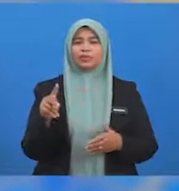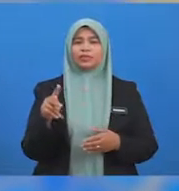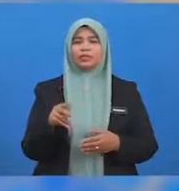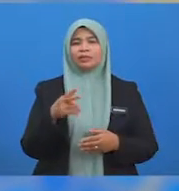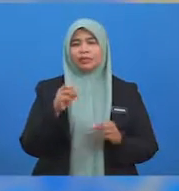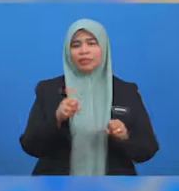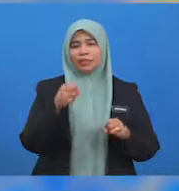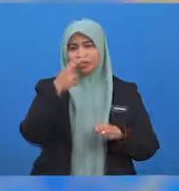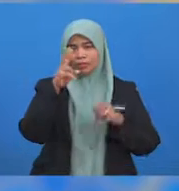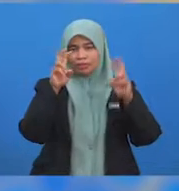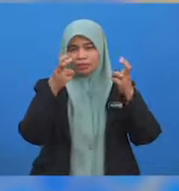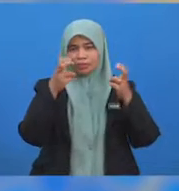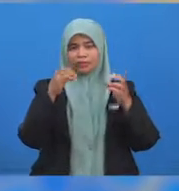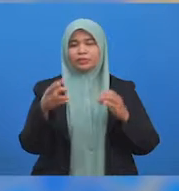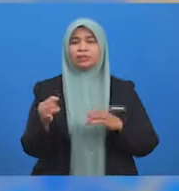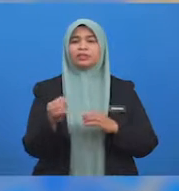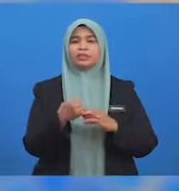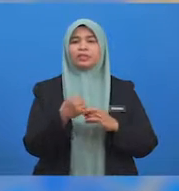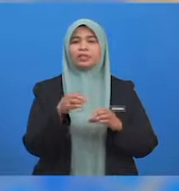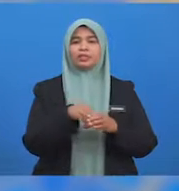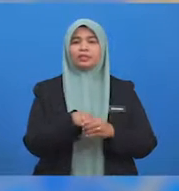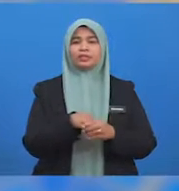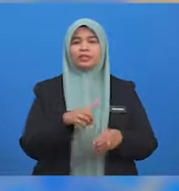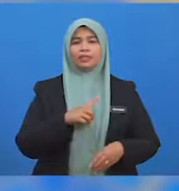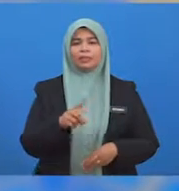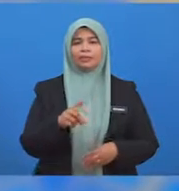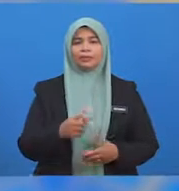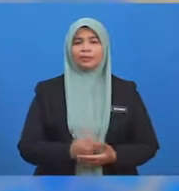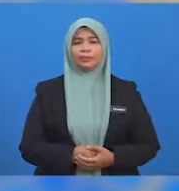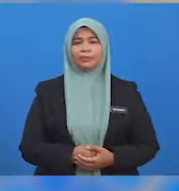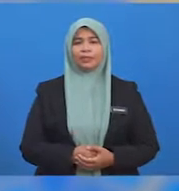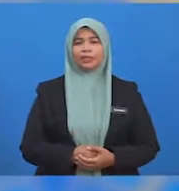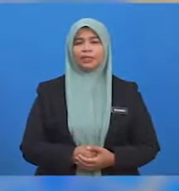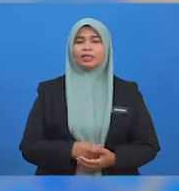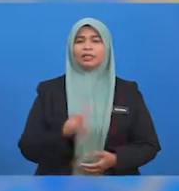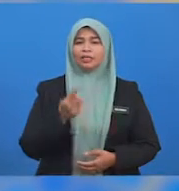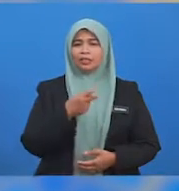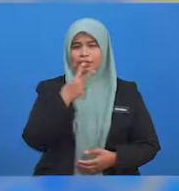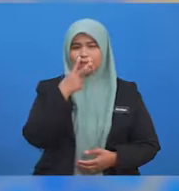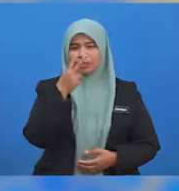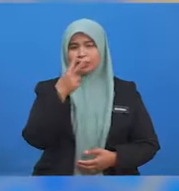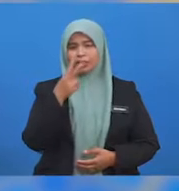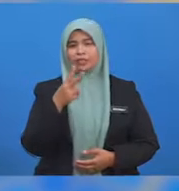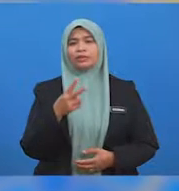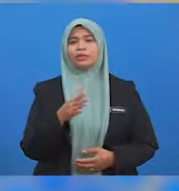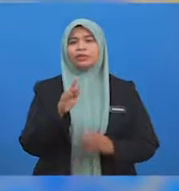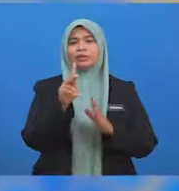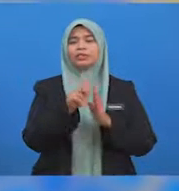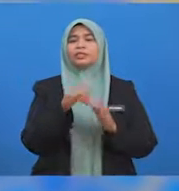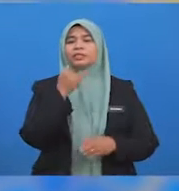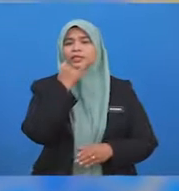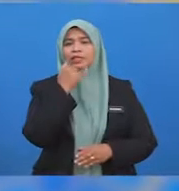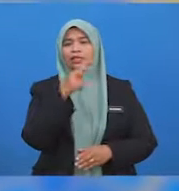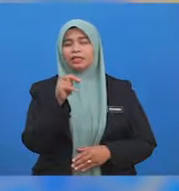tajuk jenayah dalam Islam. Murid-murid, kita selidiki dahulu kesalahan jenayah